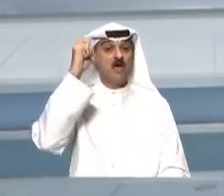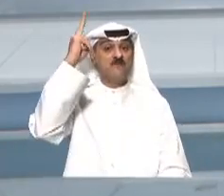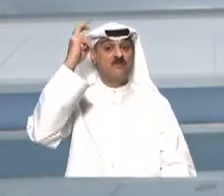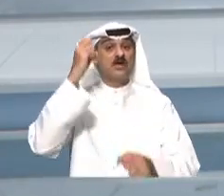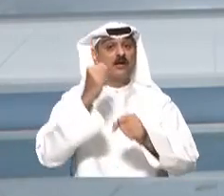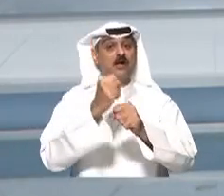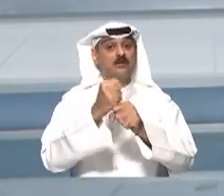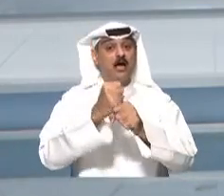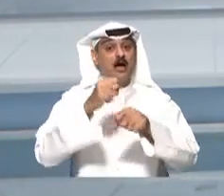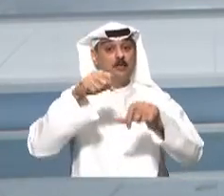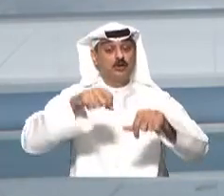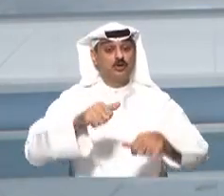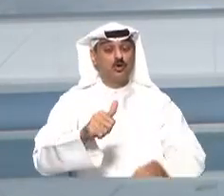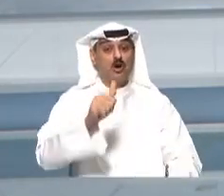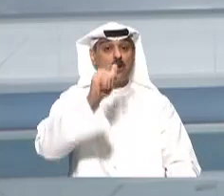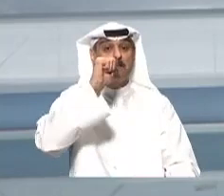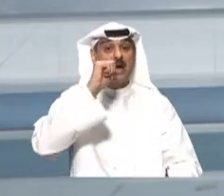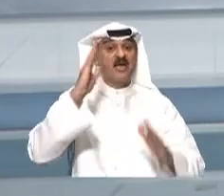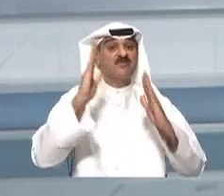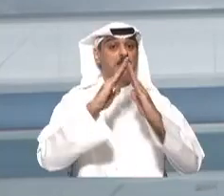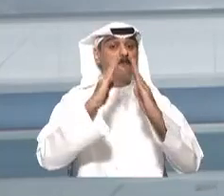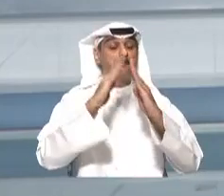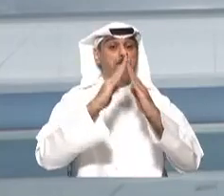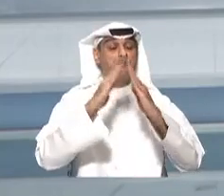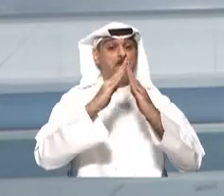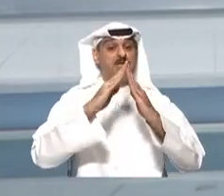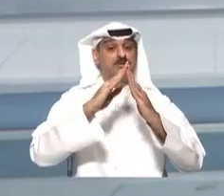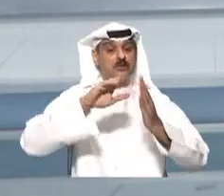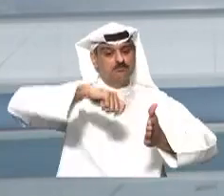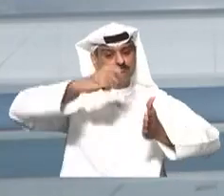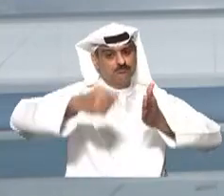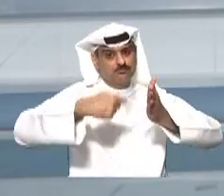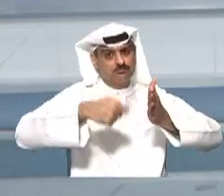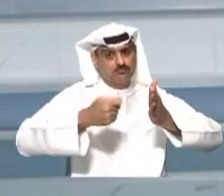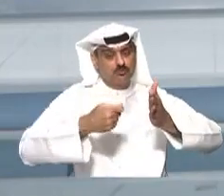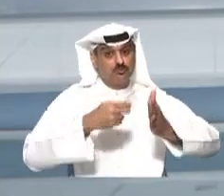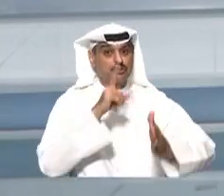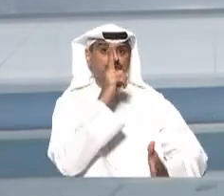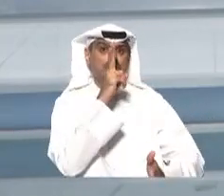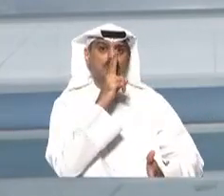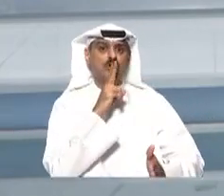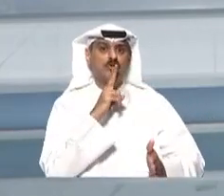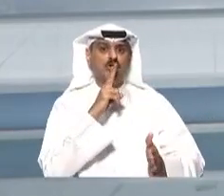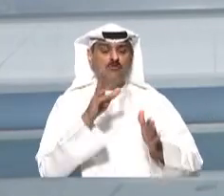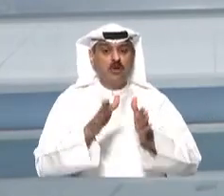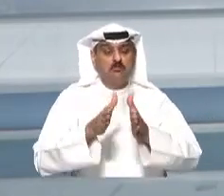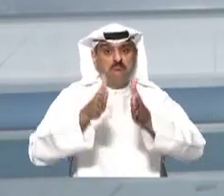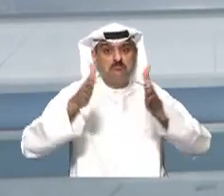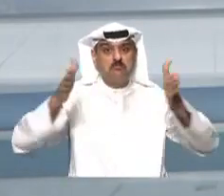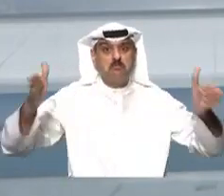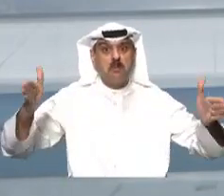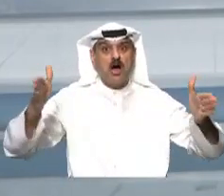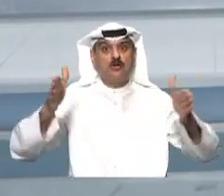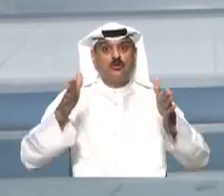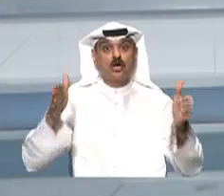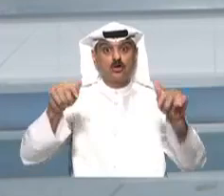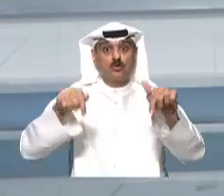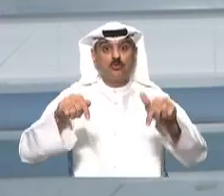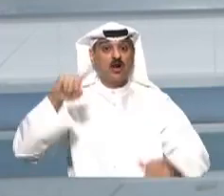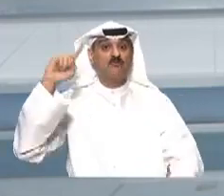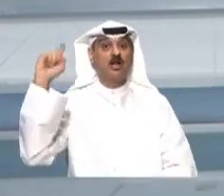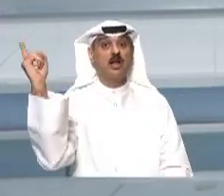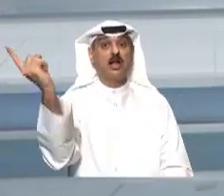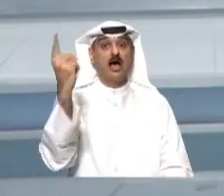معالجة المياه في مصر، والذي يعد من أكبر المحطات في العالم من حيث السعة. وذكر